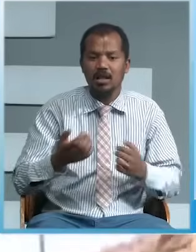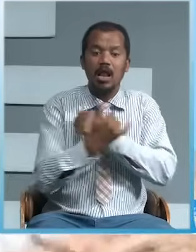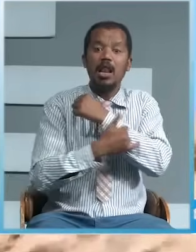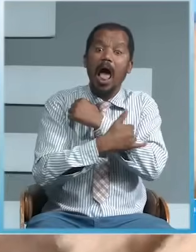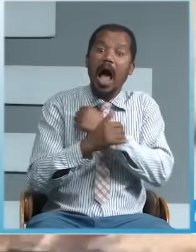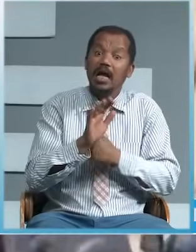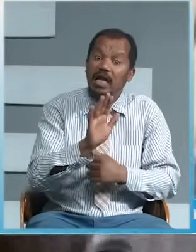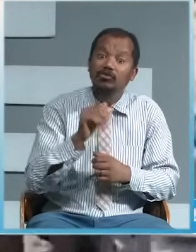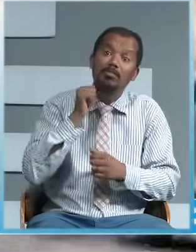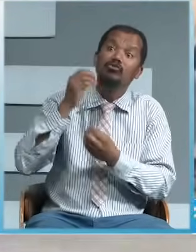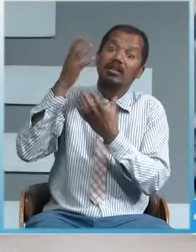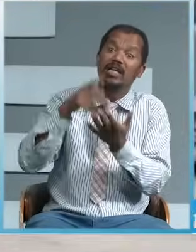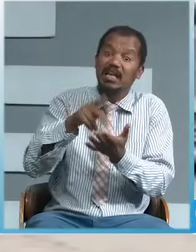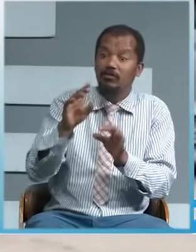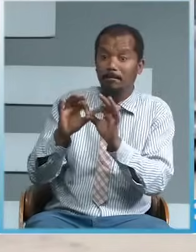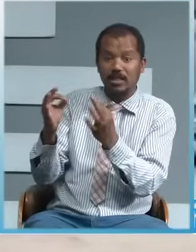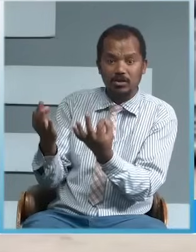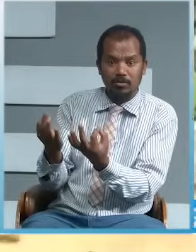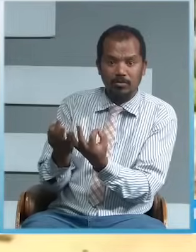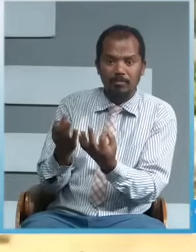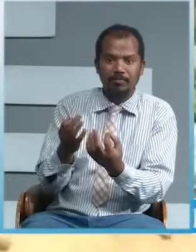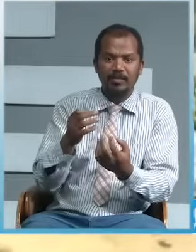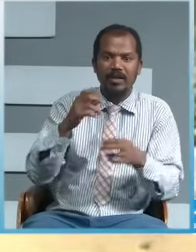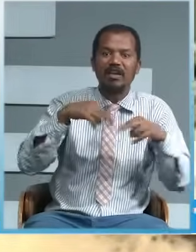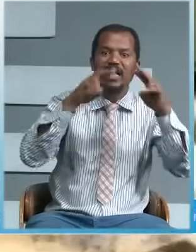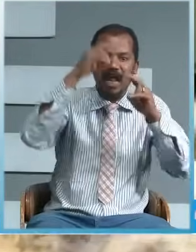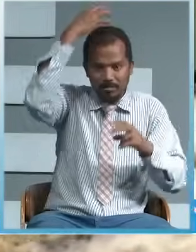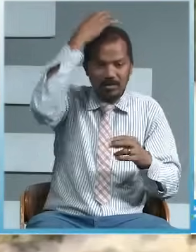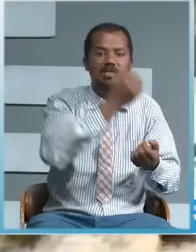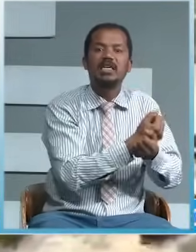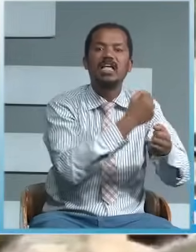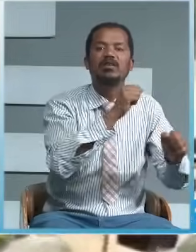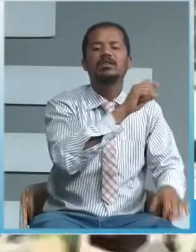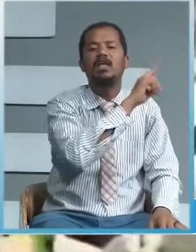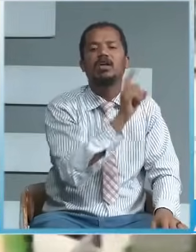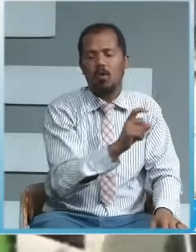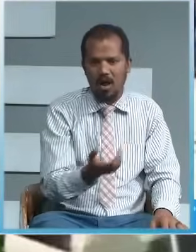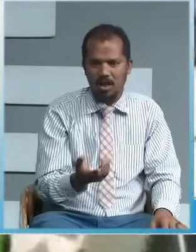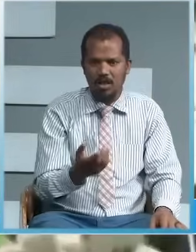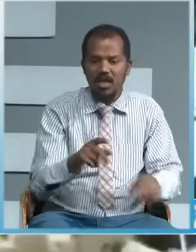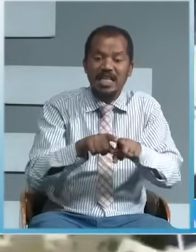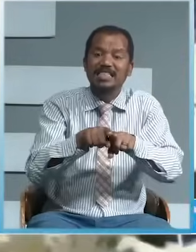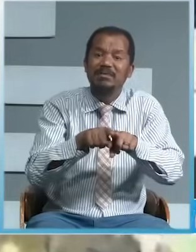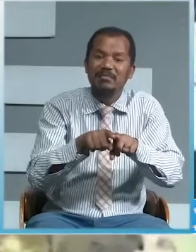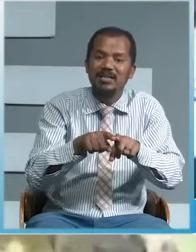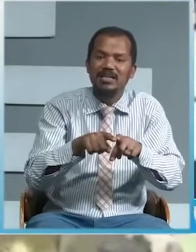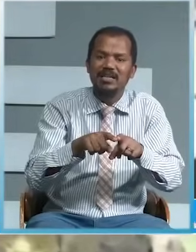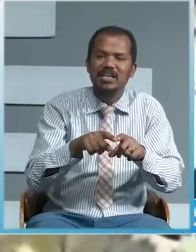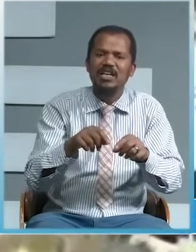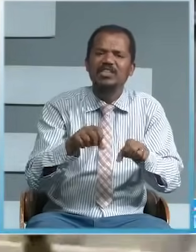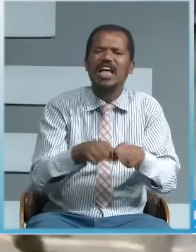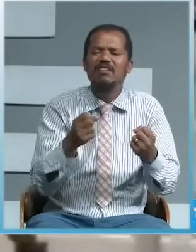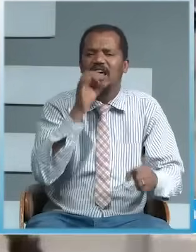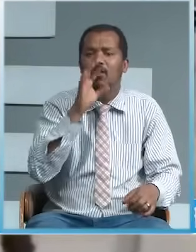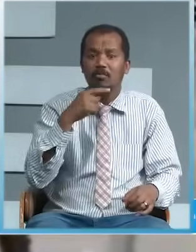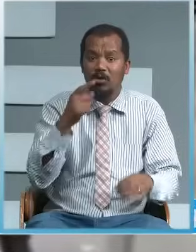ለሀገር መስዋዕትነት የከፈሉ ቤተሰቦቻቸውንም የፌደራል መንግስት እንዲያስፈታላቸው ጠይቀዋል የስምምነት ሸራፋ የለውም